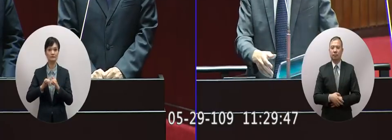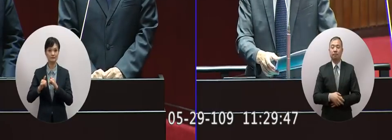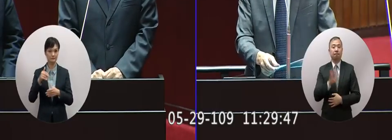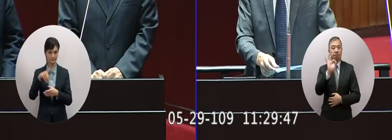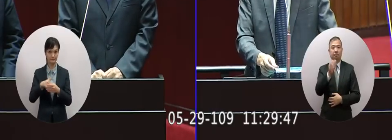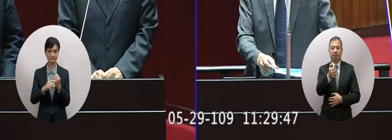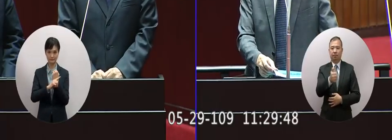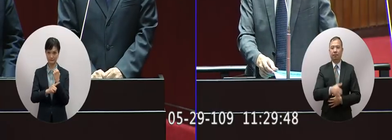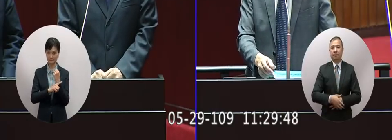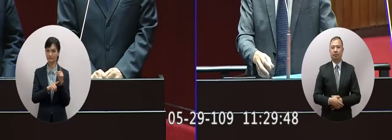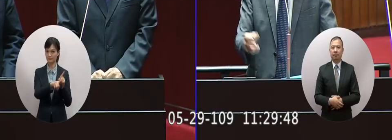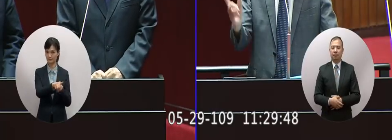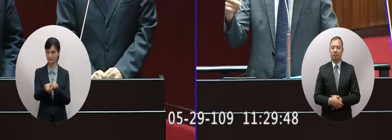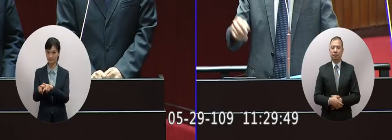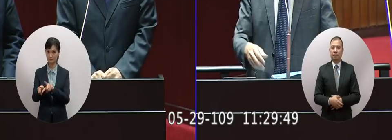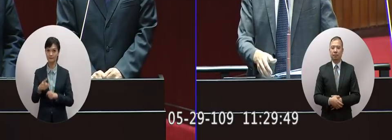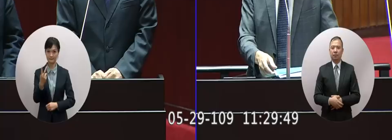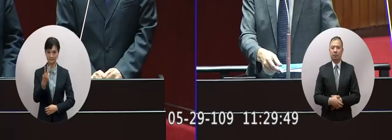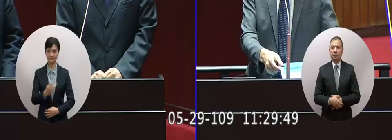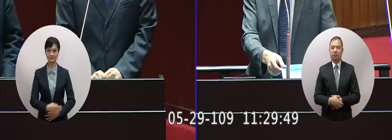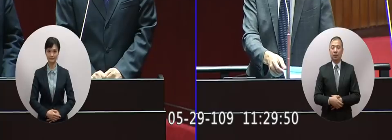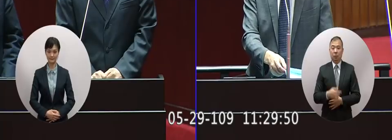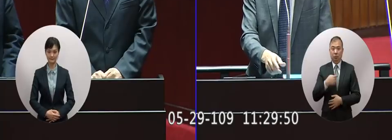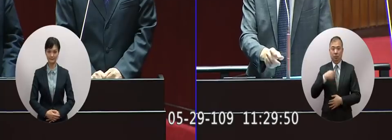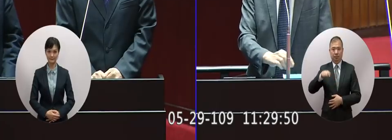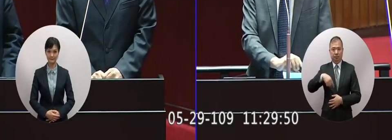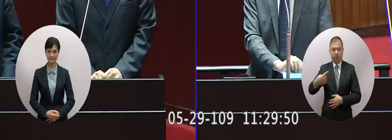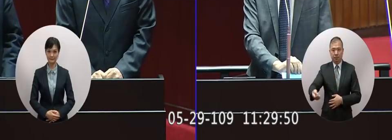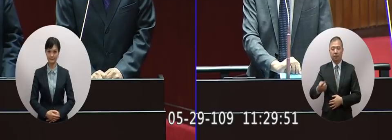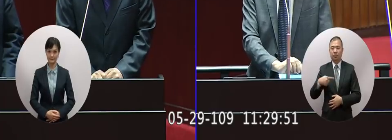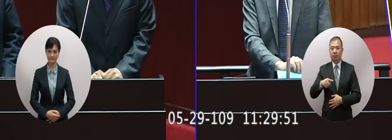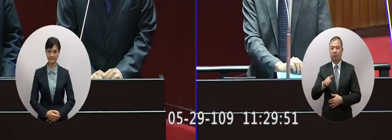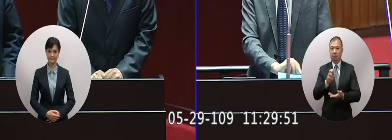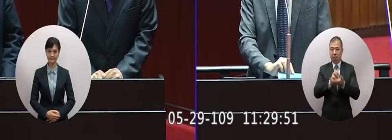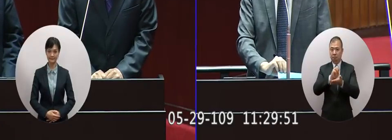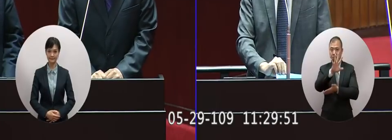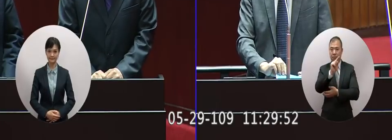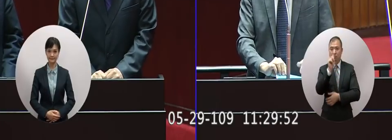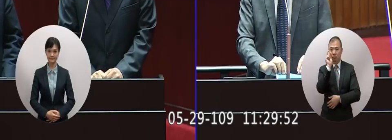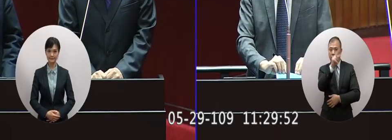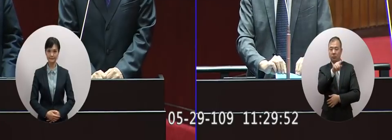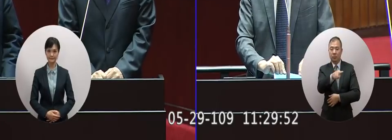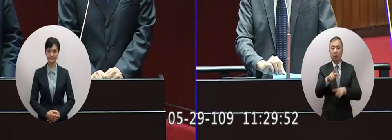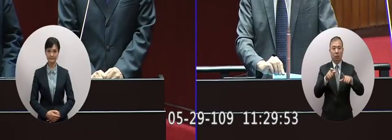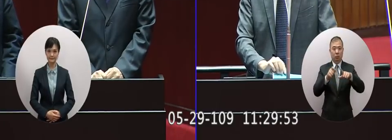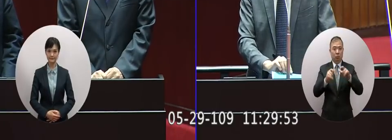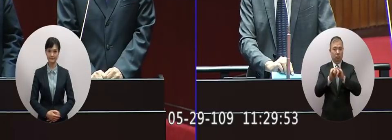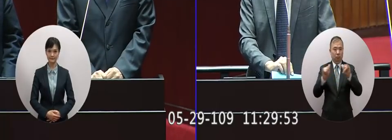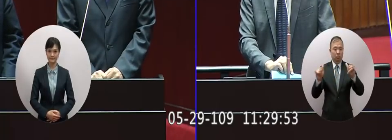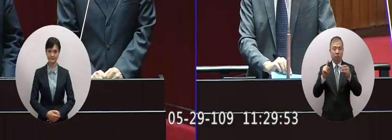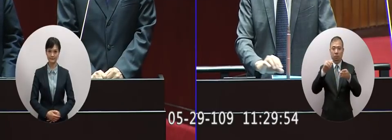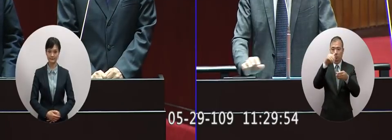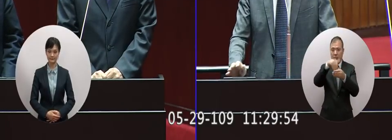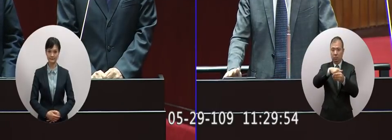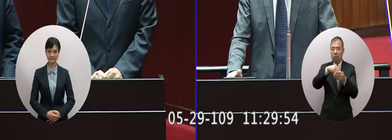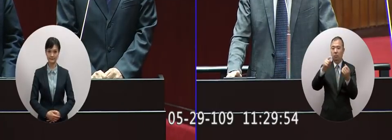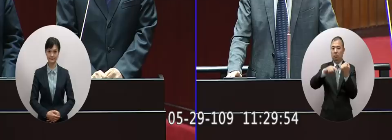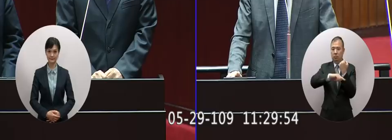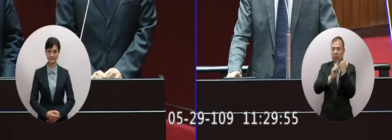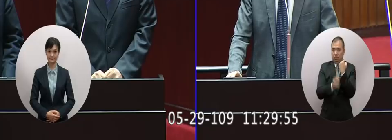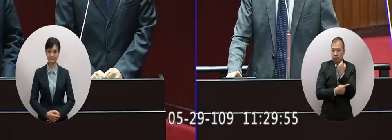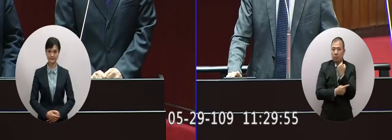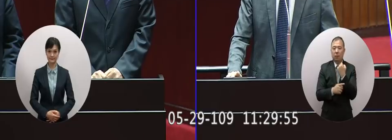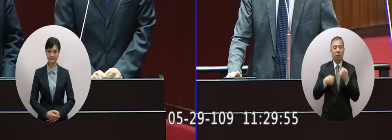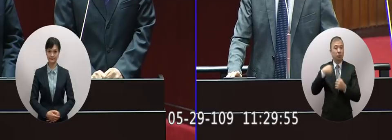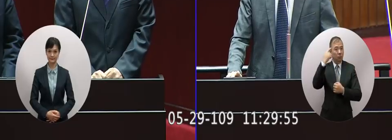谢谢哈。那其实基本上哈，我们往下哈，就是按照这个公投法了哈。其实按照公投法哈，我想应该就是第二